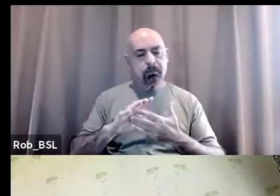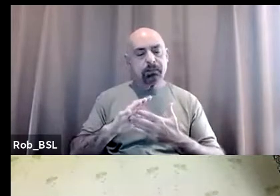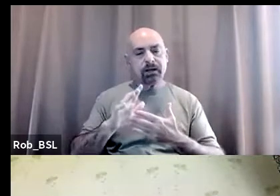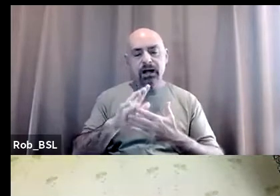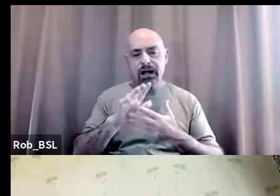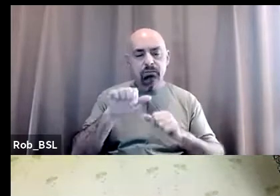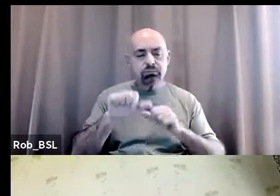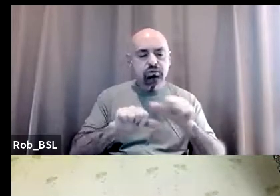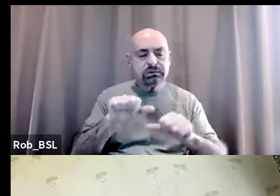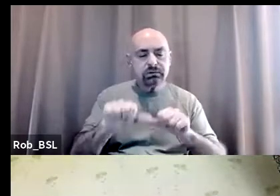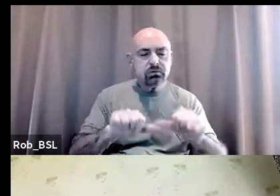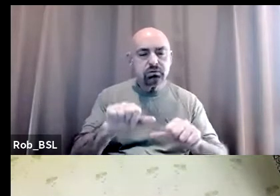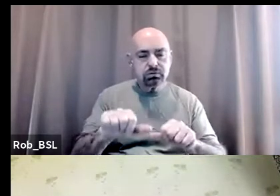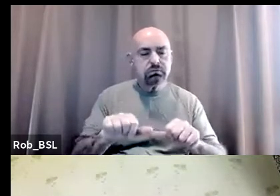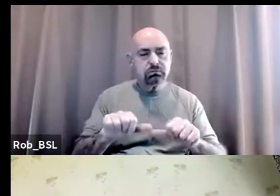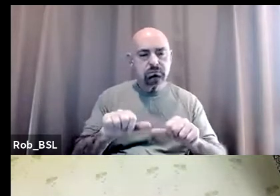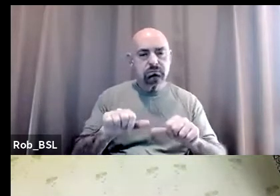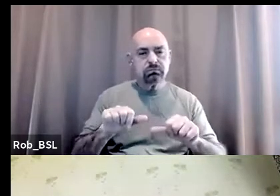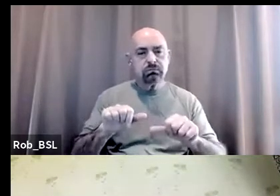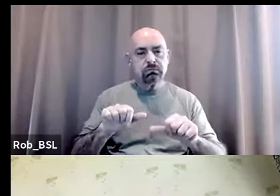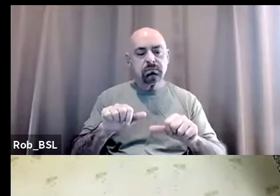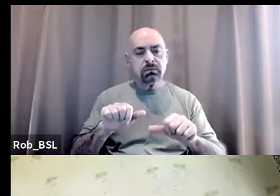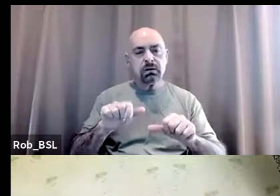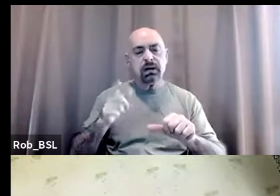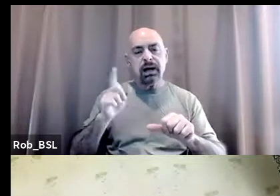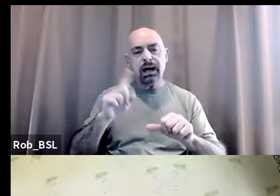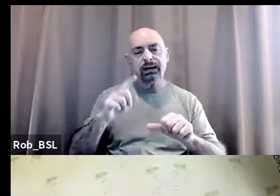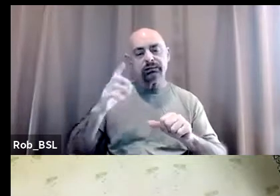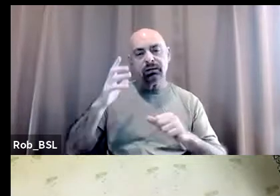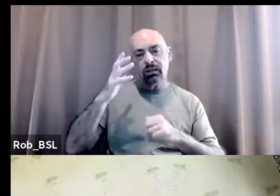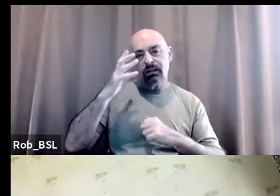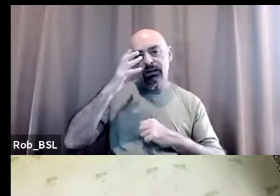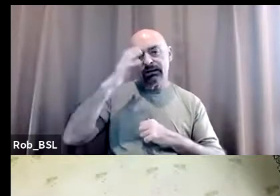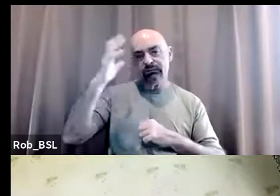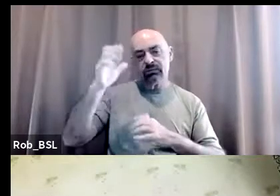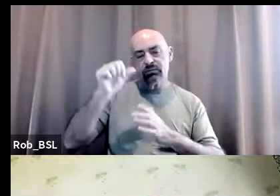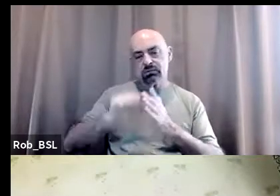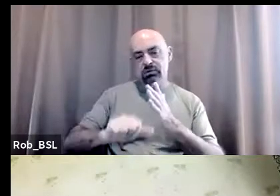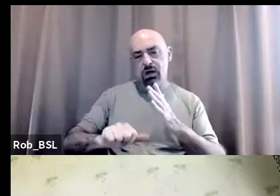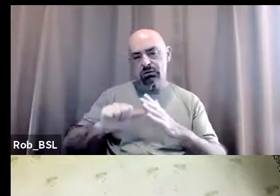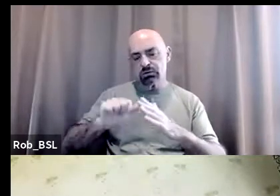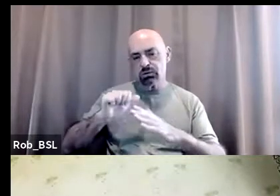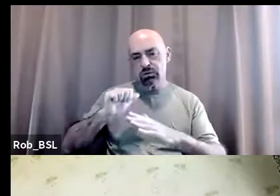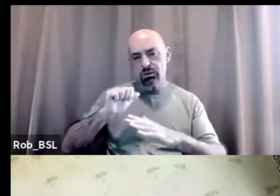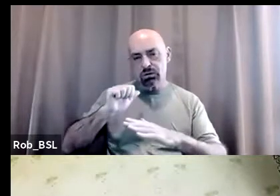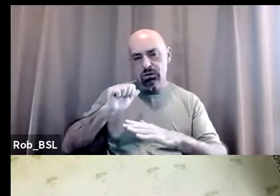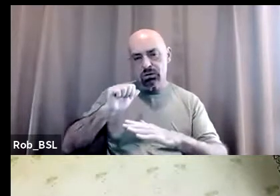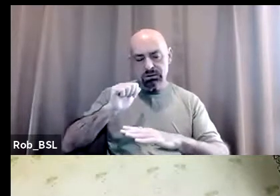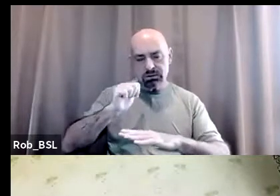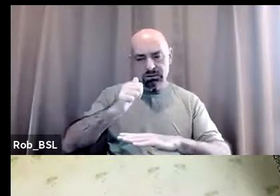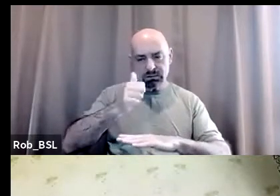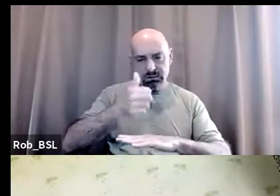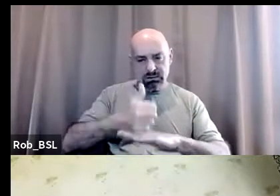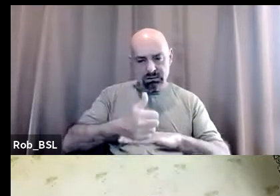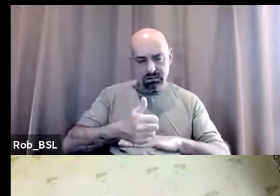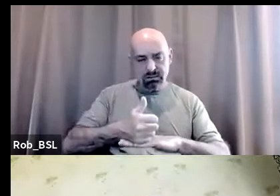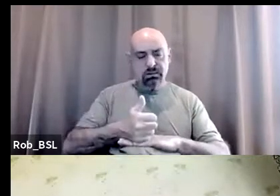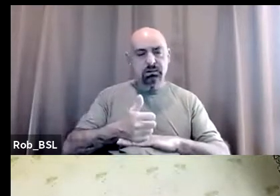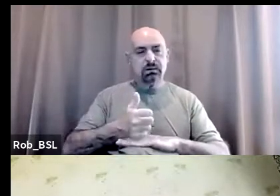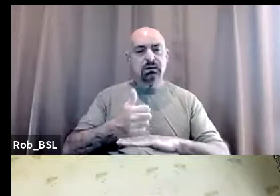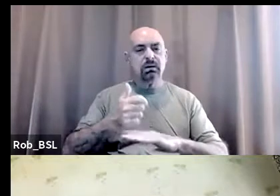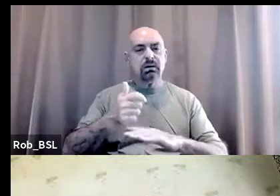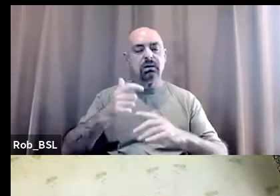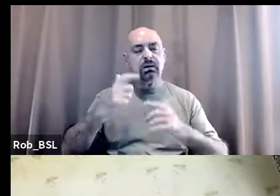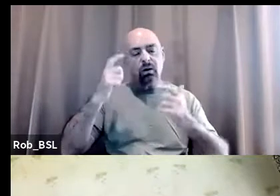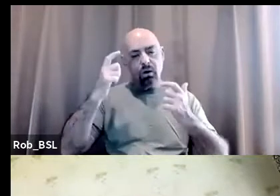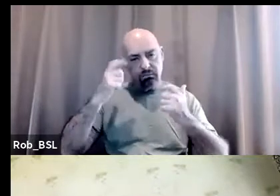дид зөвлөлүүд байгуулагдсан байдаг. За эдгээр одоо энэ дид зөвлөлүүд, салбар зөвлөлүүд зөвхөн яам тамгын